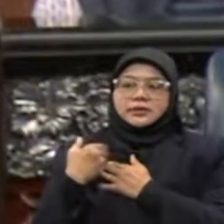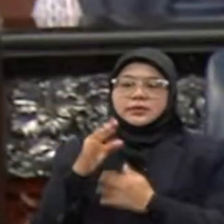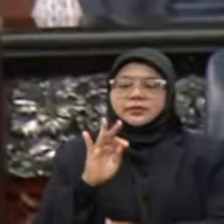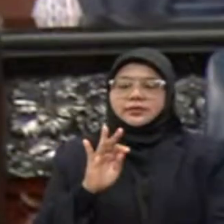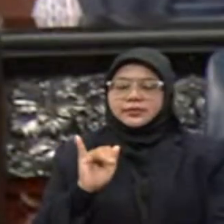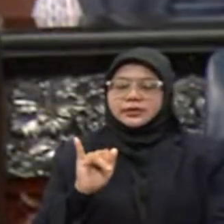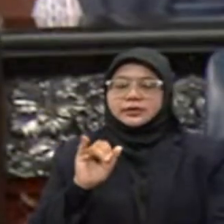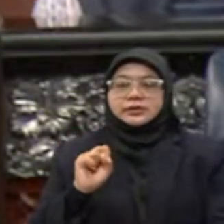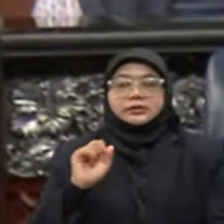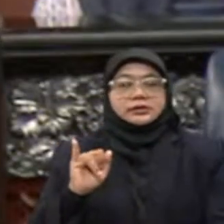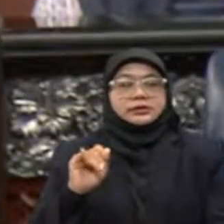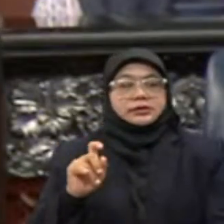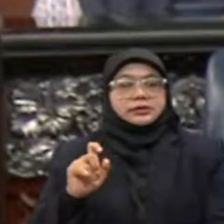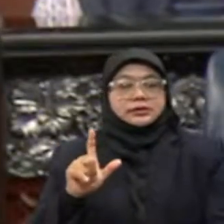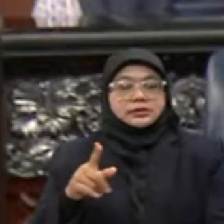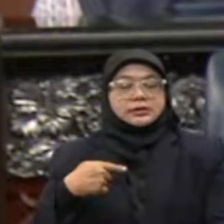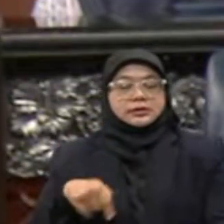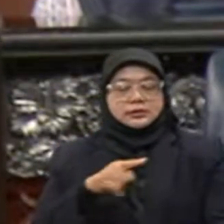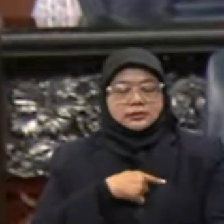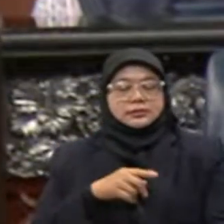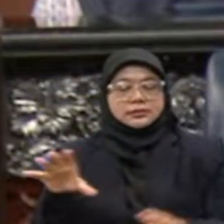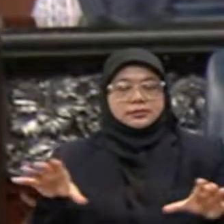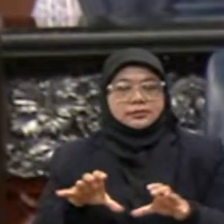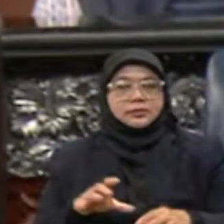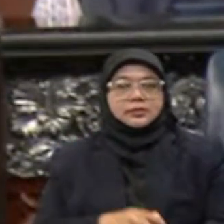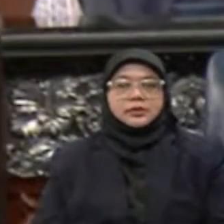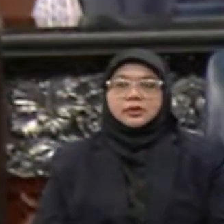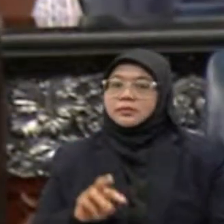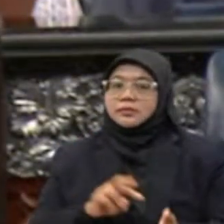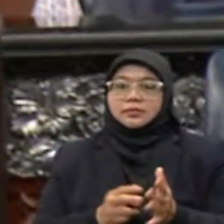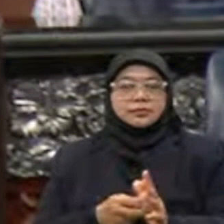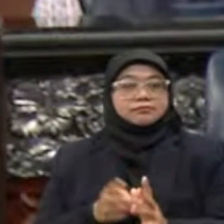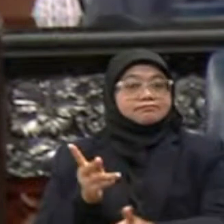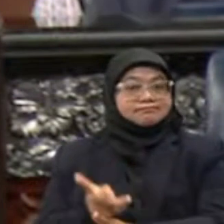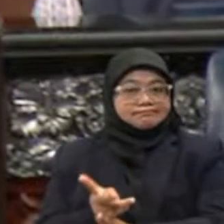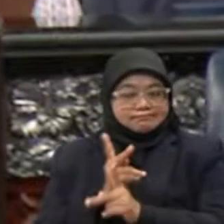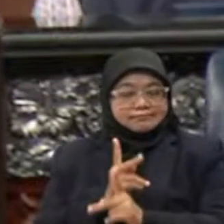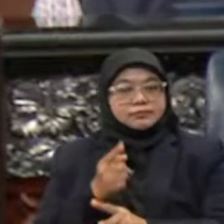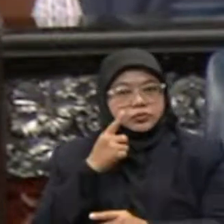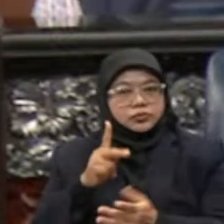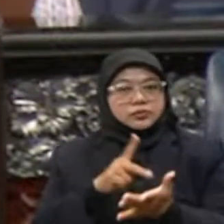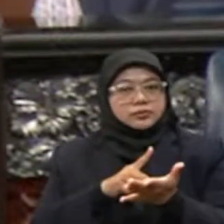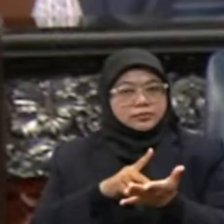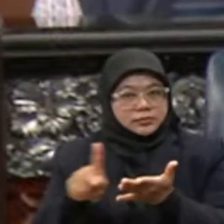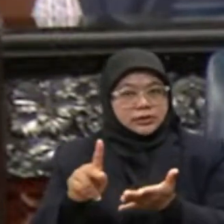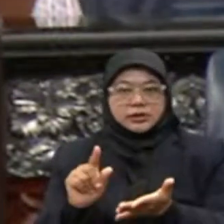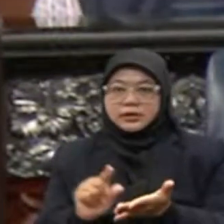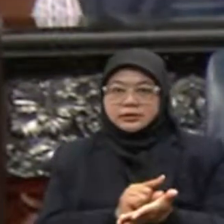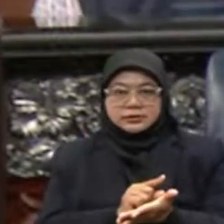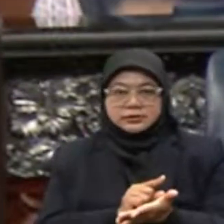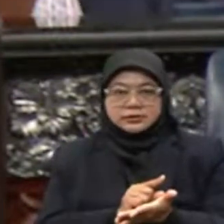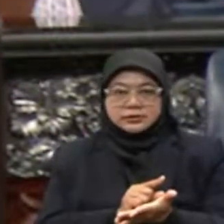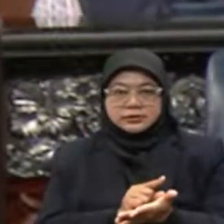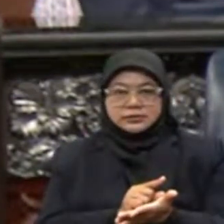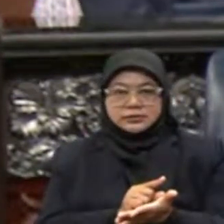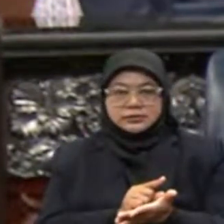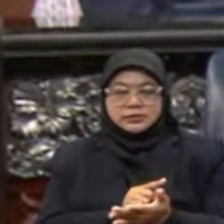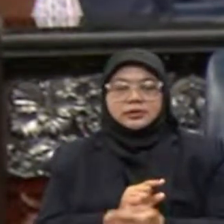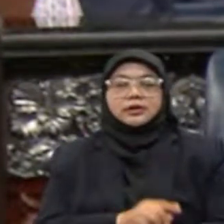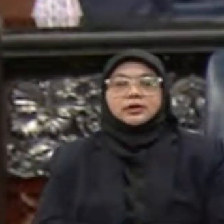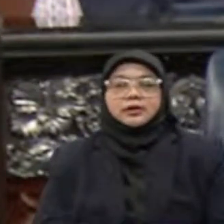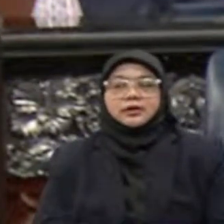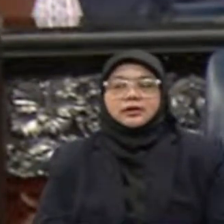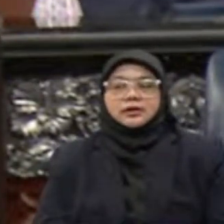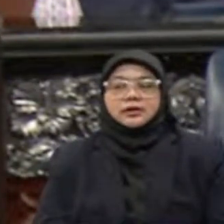apa yang kita lakukan kita tidak akan meminjam untuk membayar gaji apa yang kita Panggil sebagai